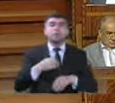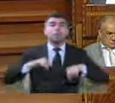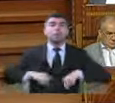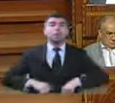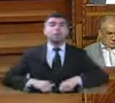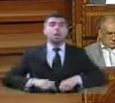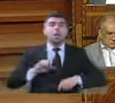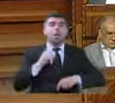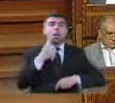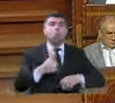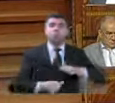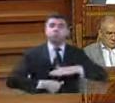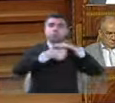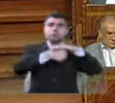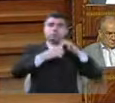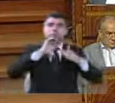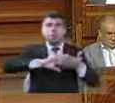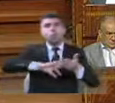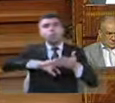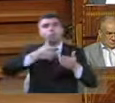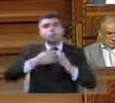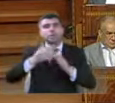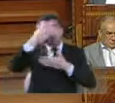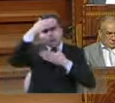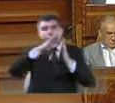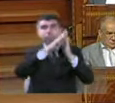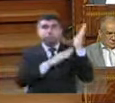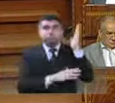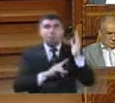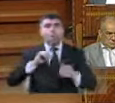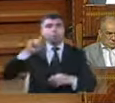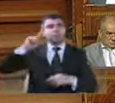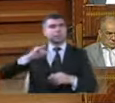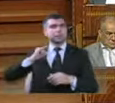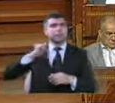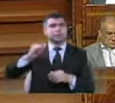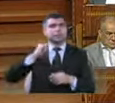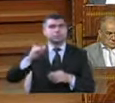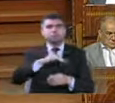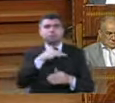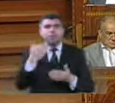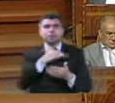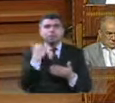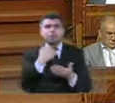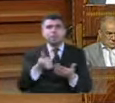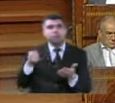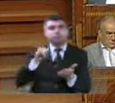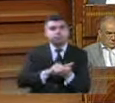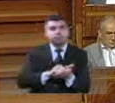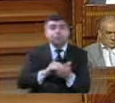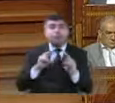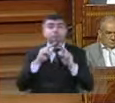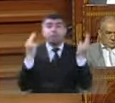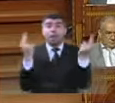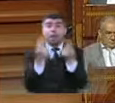في المغرب. ما يمكنش اننا الامور تبقى بحال هكا ويوميا وفيات، لان ركزتوا على المؤشرات تاع منظمه الصحه العموميه اللي